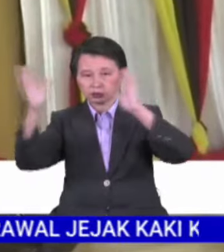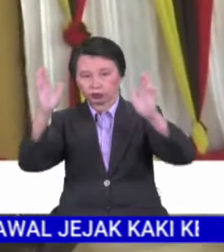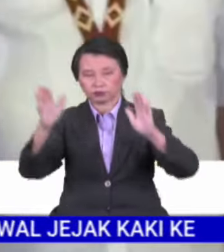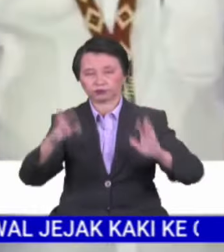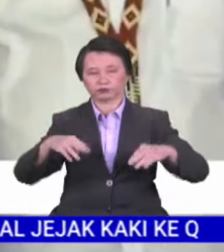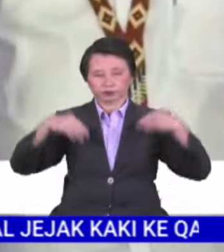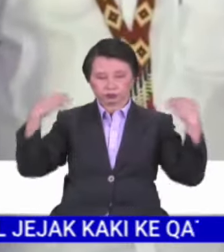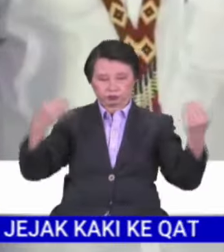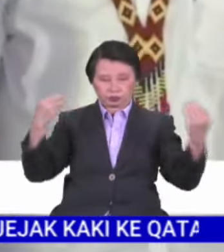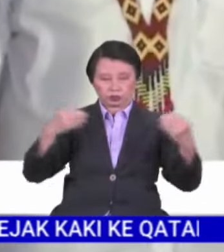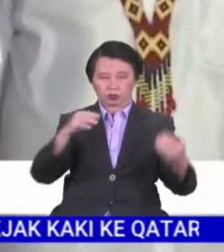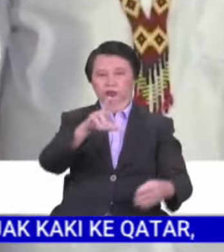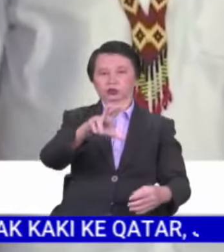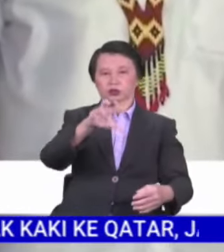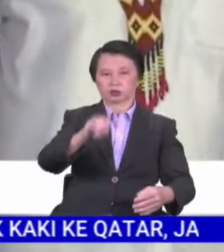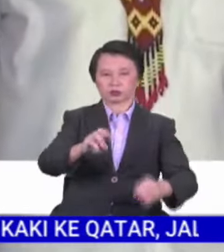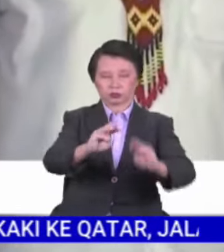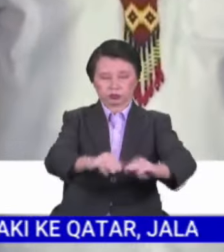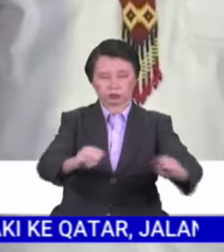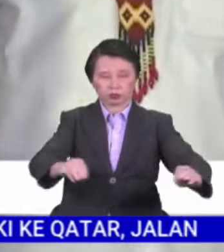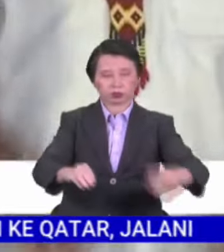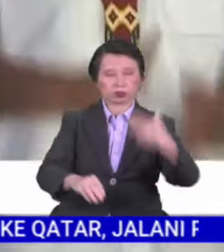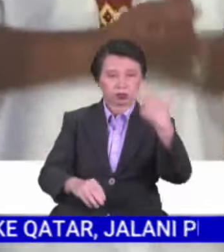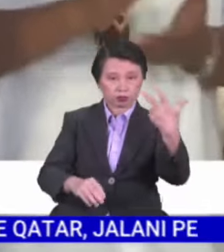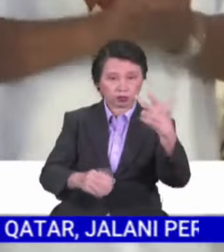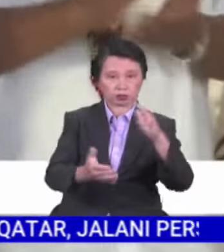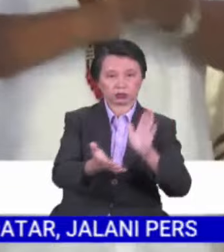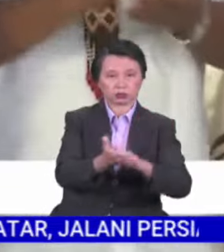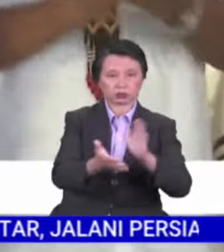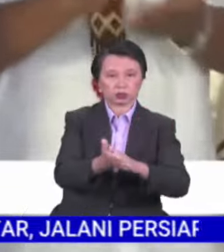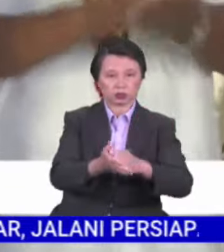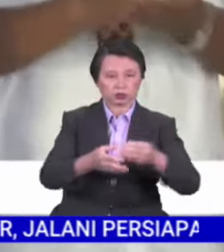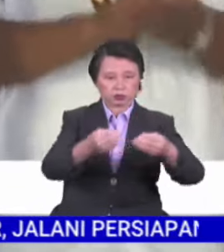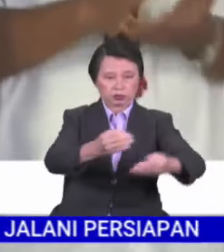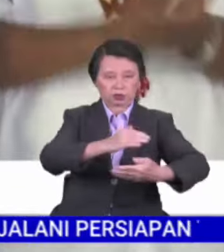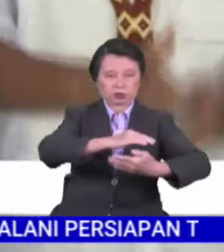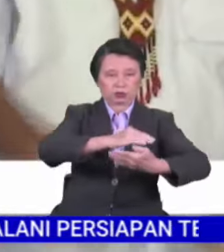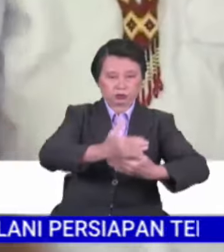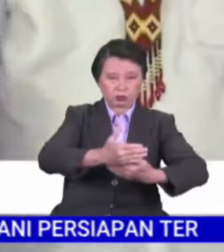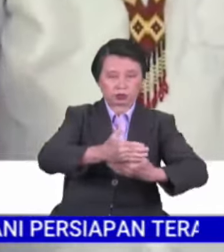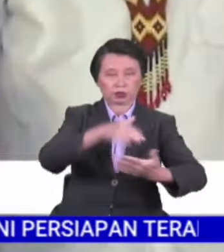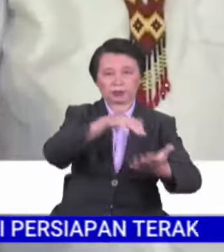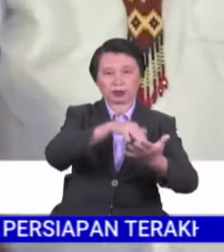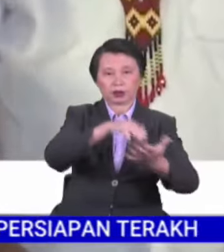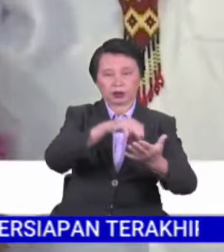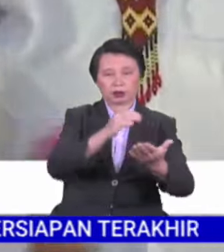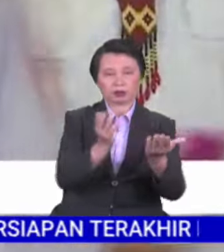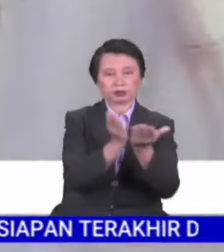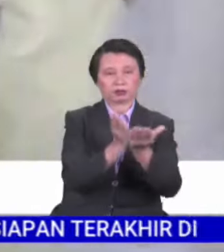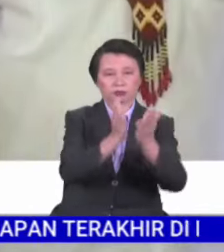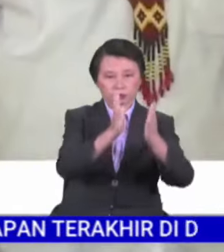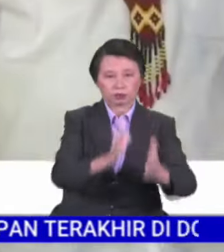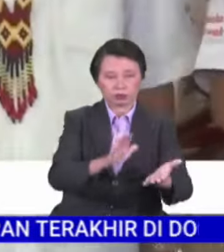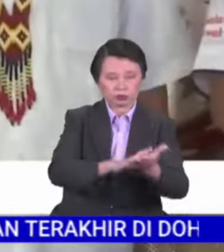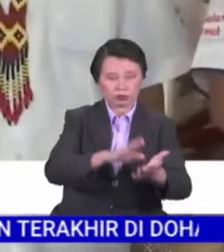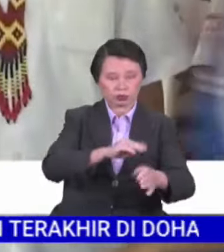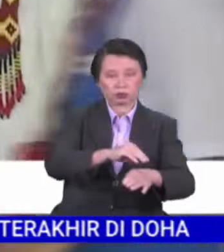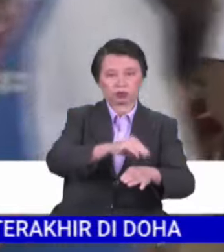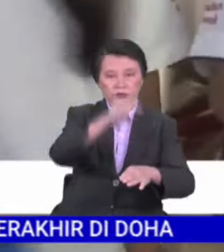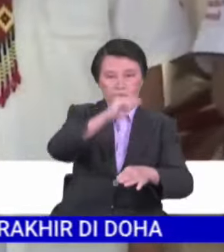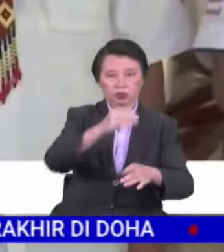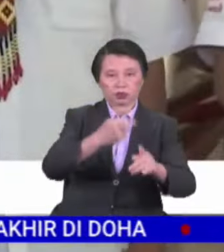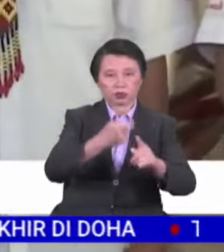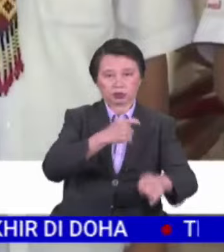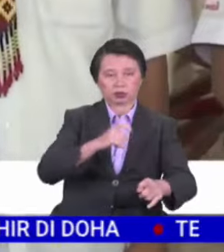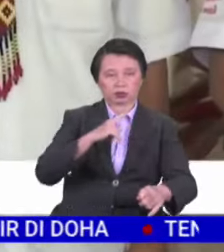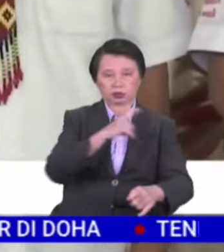seramai 30 murid dari 3 sekolah telah menerima peranti pembelajaran untuk pelajar sekolah menengah daripada